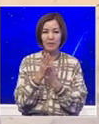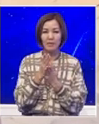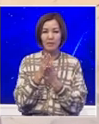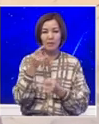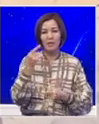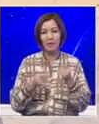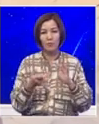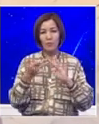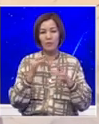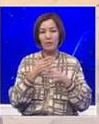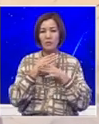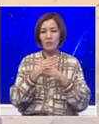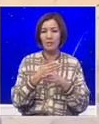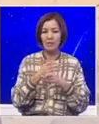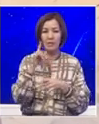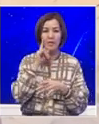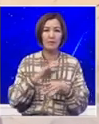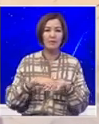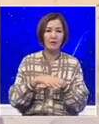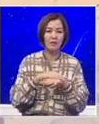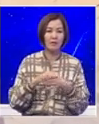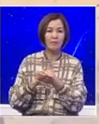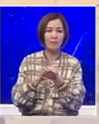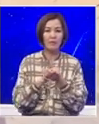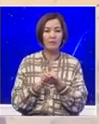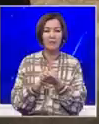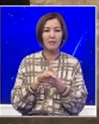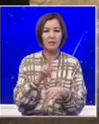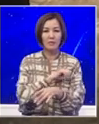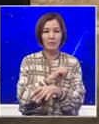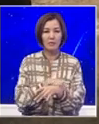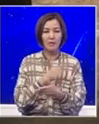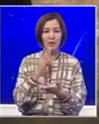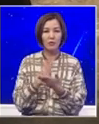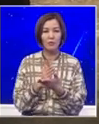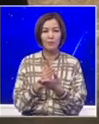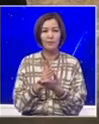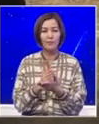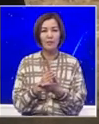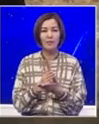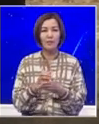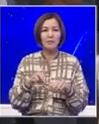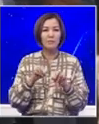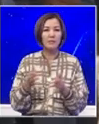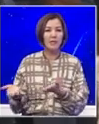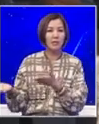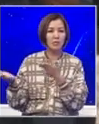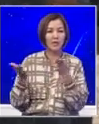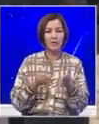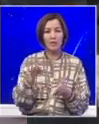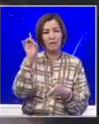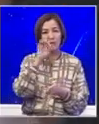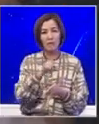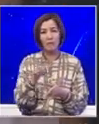мен әлеуметтік желілер арқылы Қазақстан халқы бірлігін нығайту. Жоба аясында арнайы шақырылған танымал тұлғалар мен сарапшылар